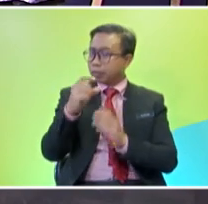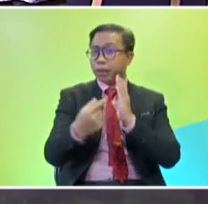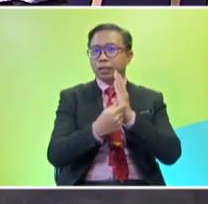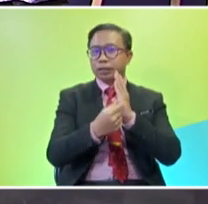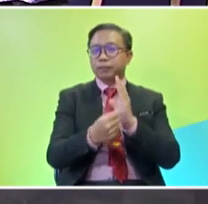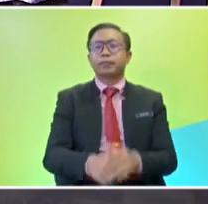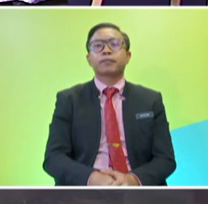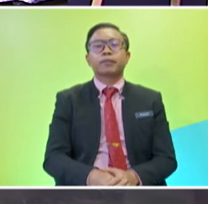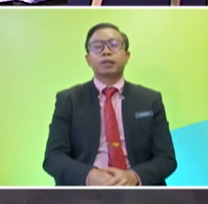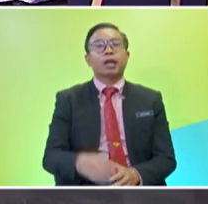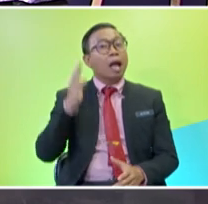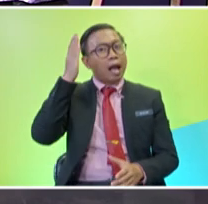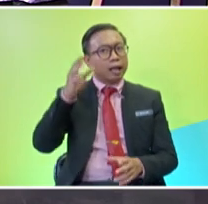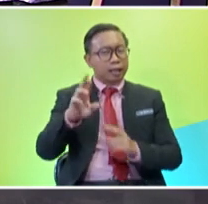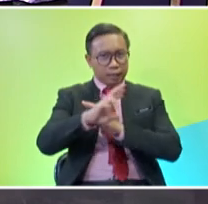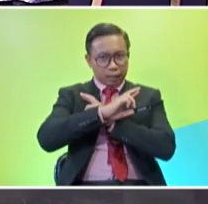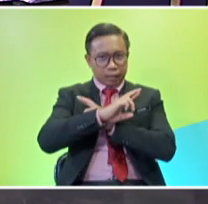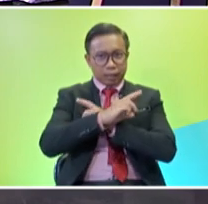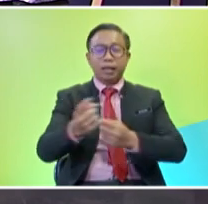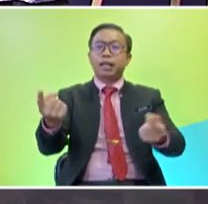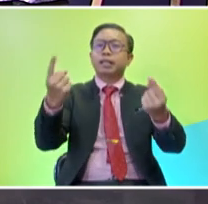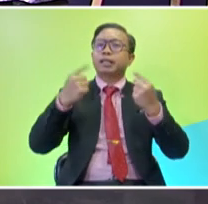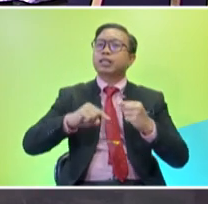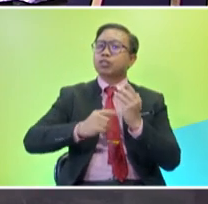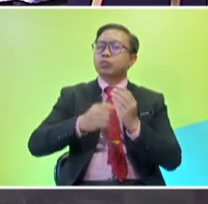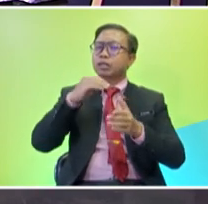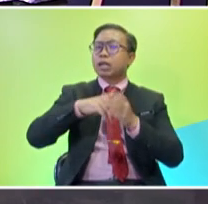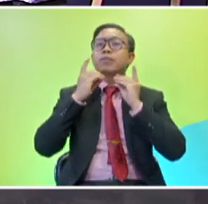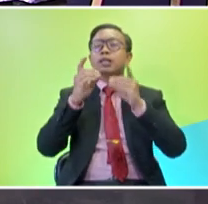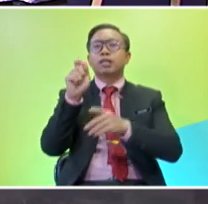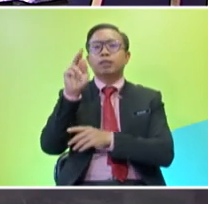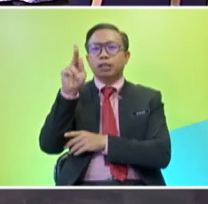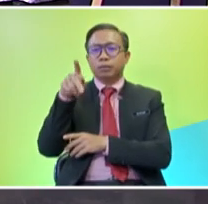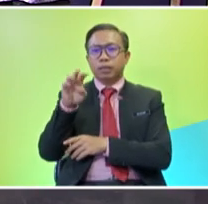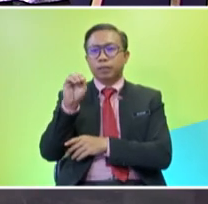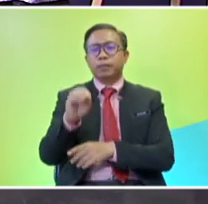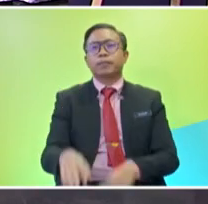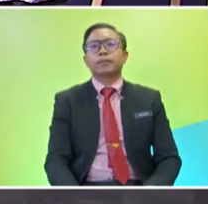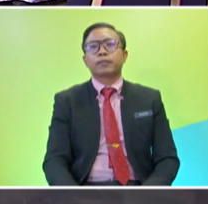kita akan melihat sebentar dan kembali selepas ini Didik TVN